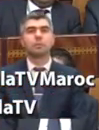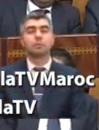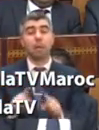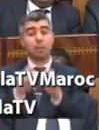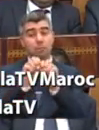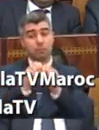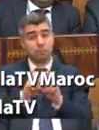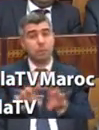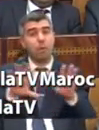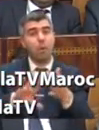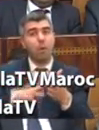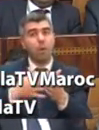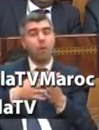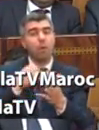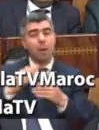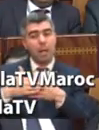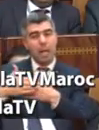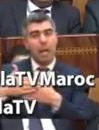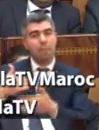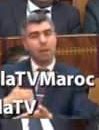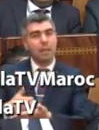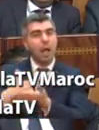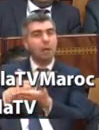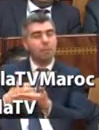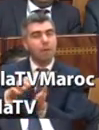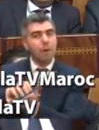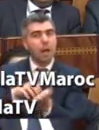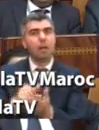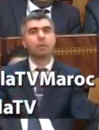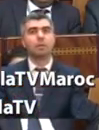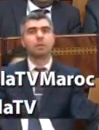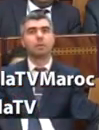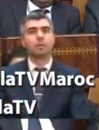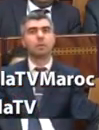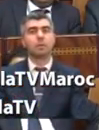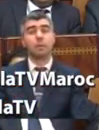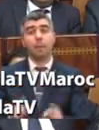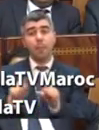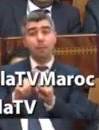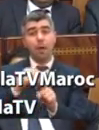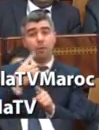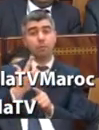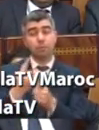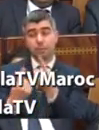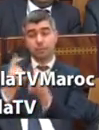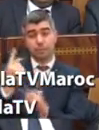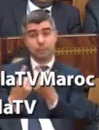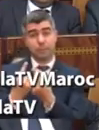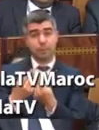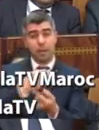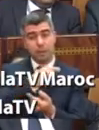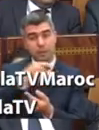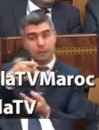تعميم هذه الأقطاب الفلاحية من قرب الفلاحين. كما بغينا نقولوا خصنا نجيبوا لي زاغروبول عند الفلاحة ماشي العكس السيد